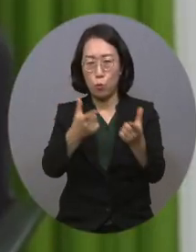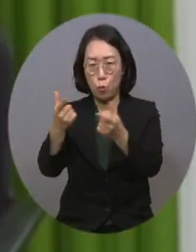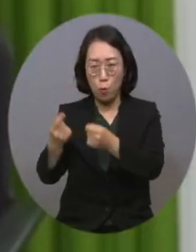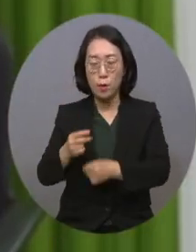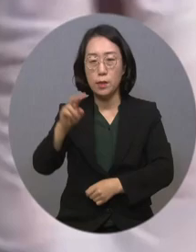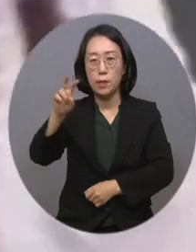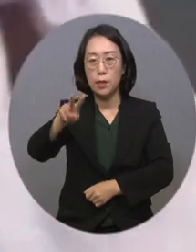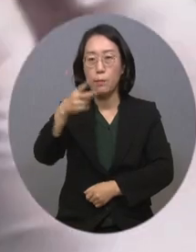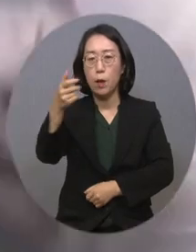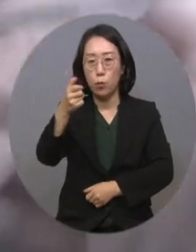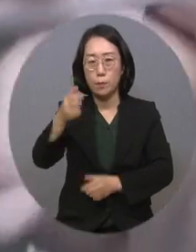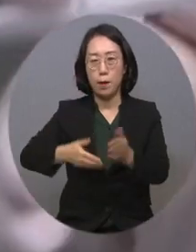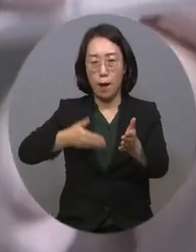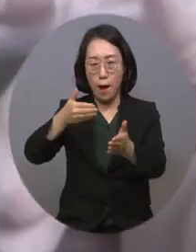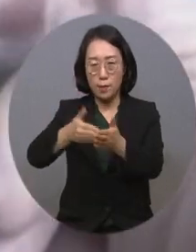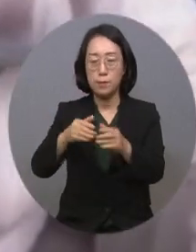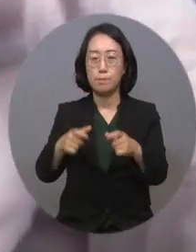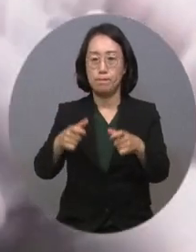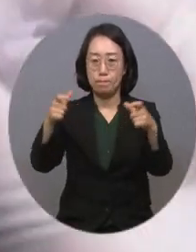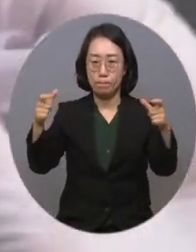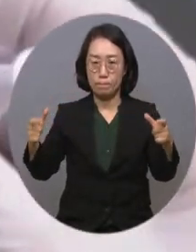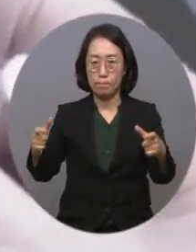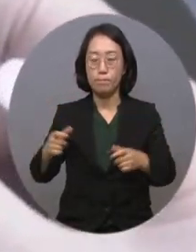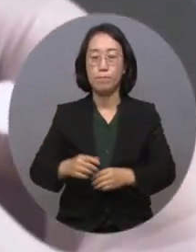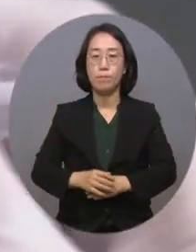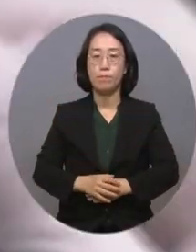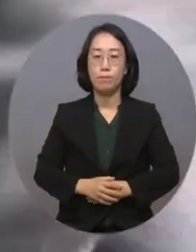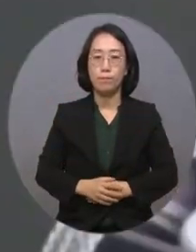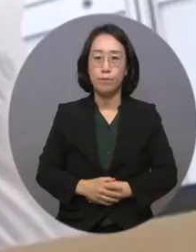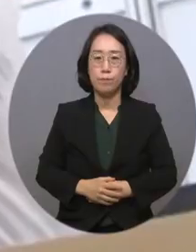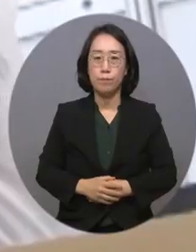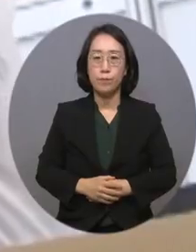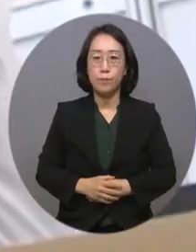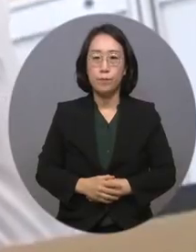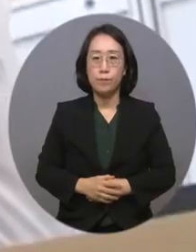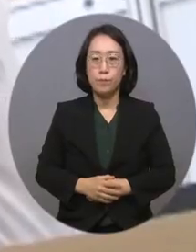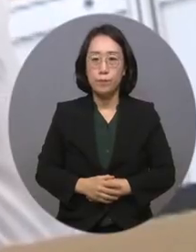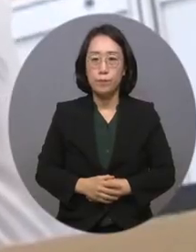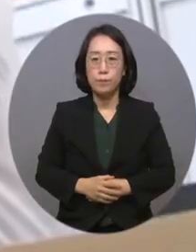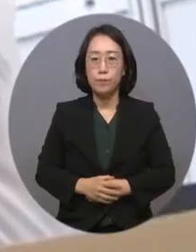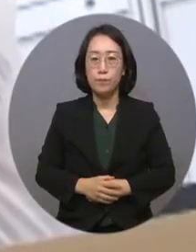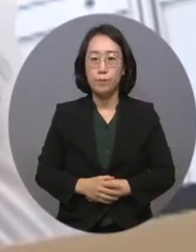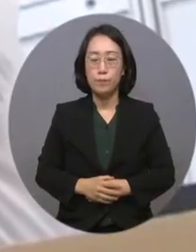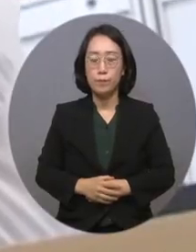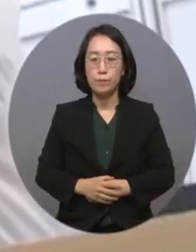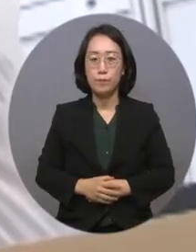250 명 까지 늘어나게 됩니다 복지 tv 뉴스 2 가 아닙니다